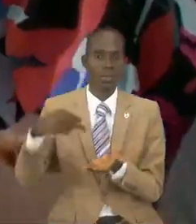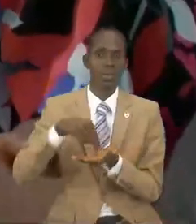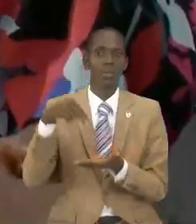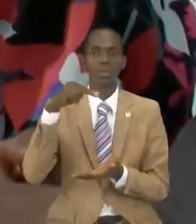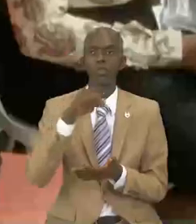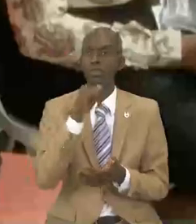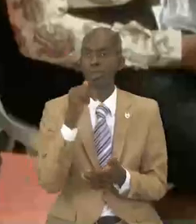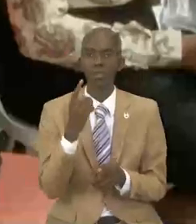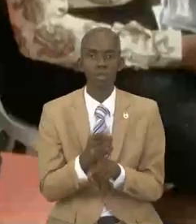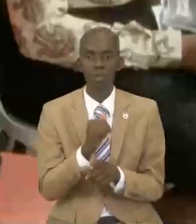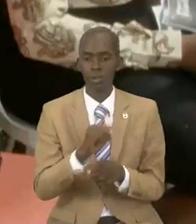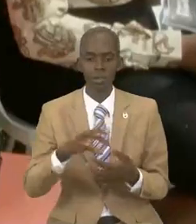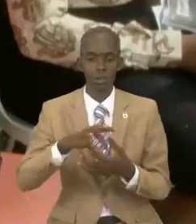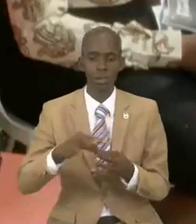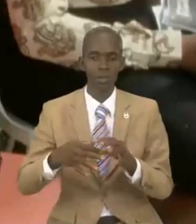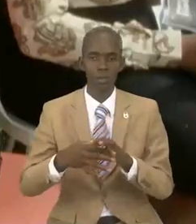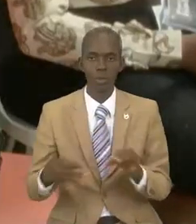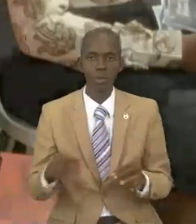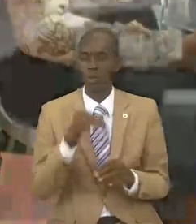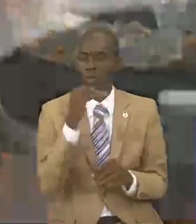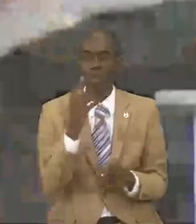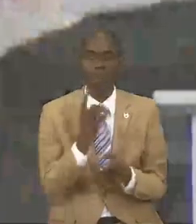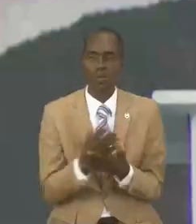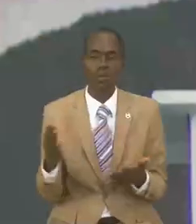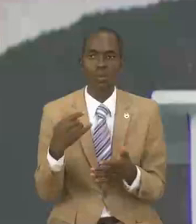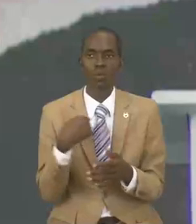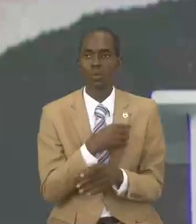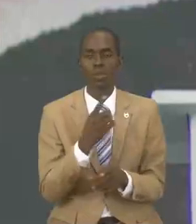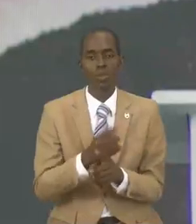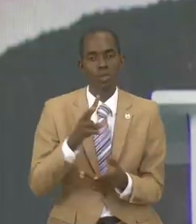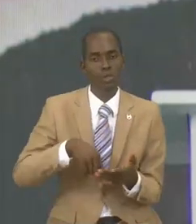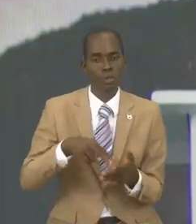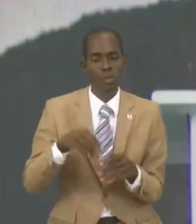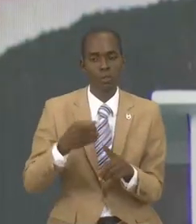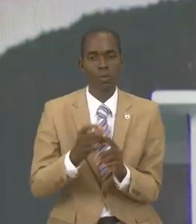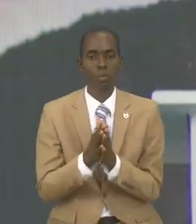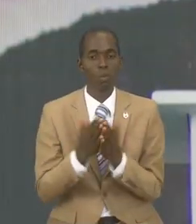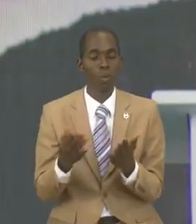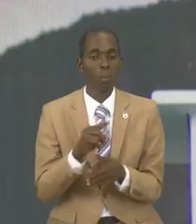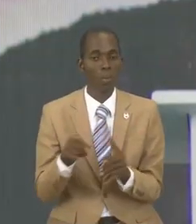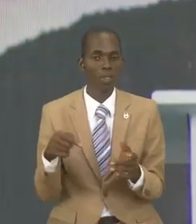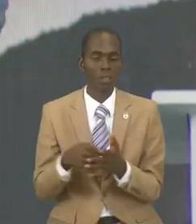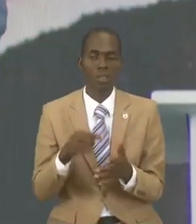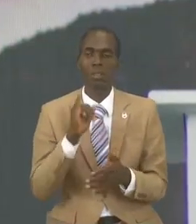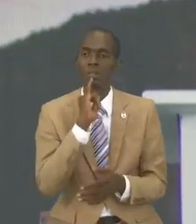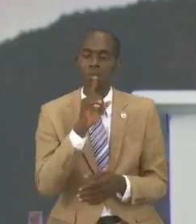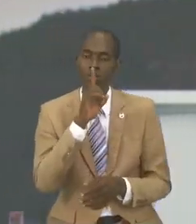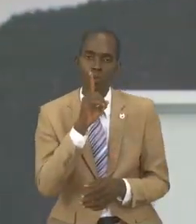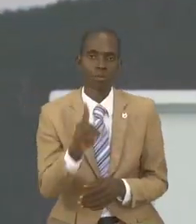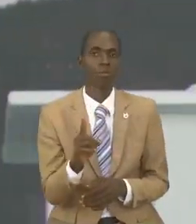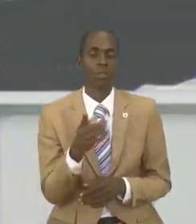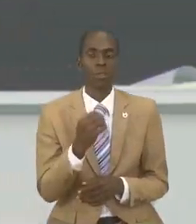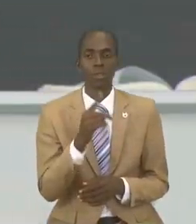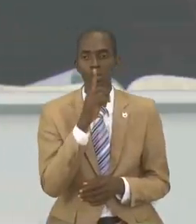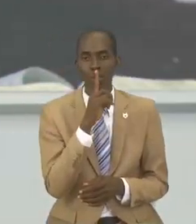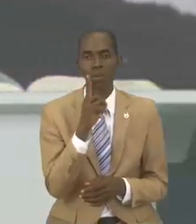histoire, ce n'est pas quelque chose qu'on lit dans une nouvelle, dans un